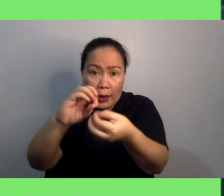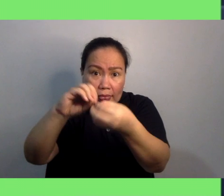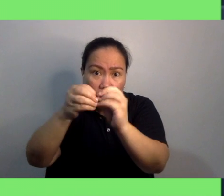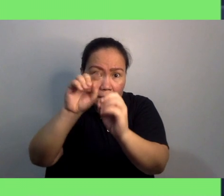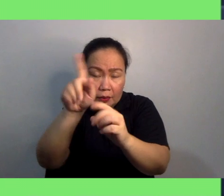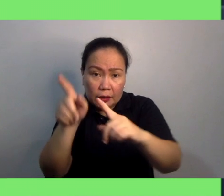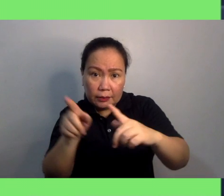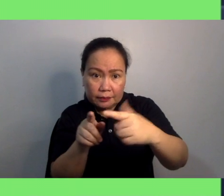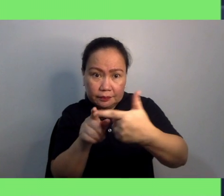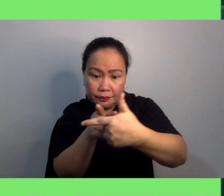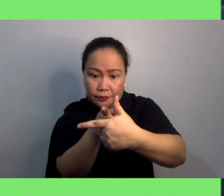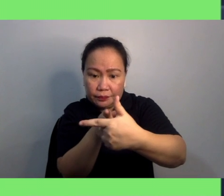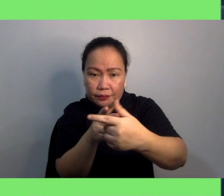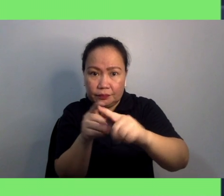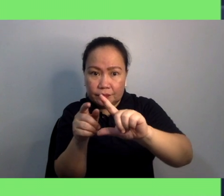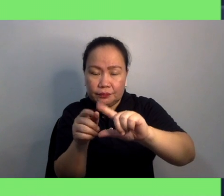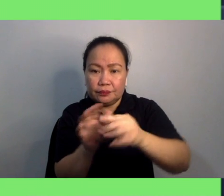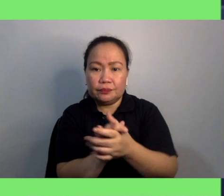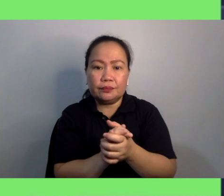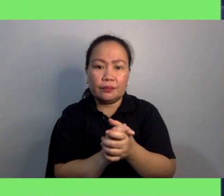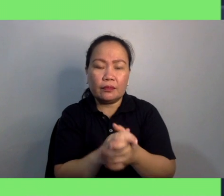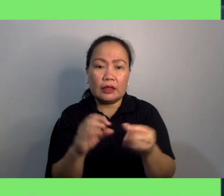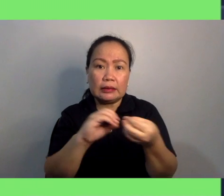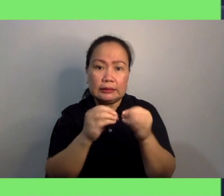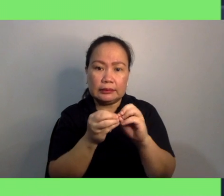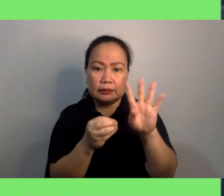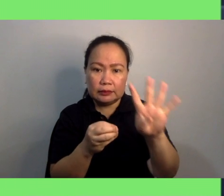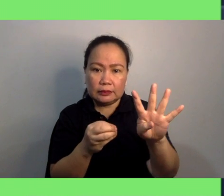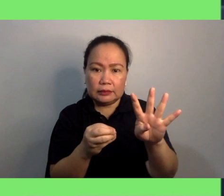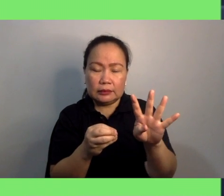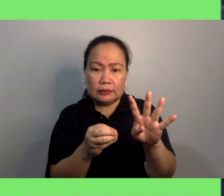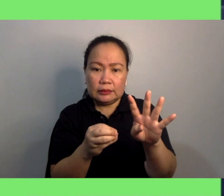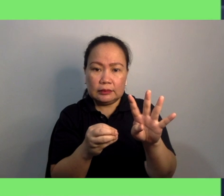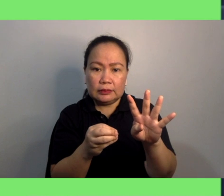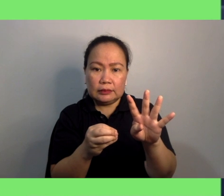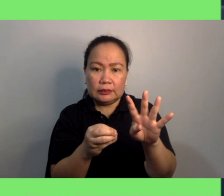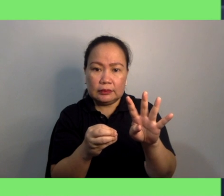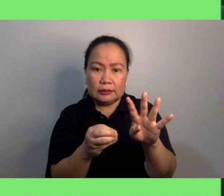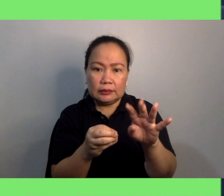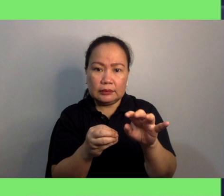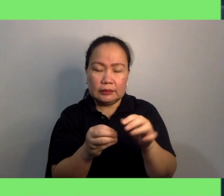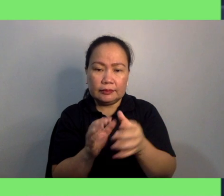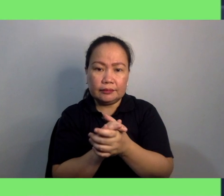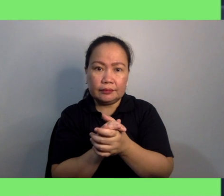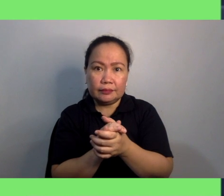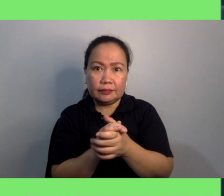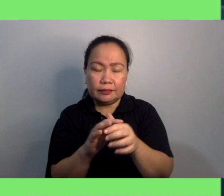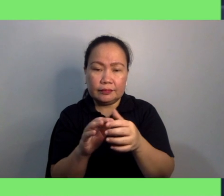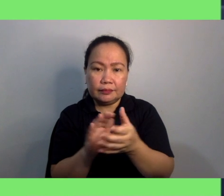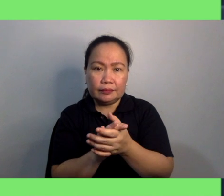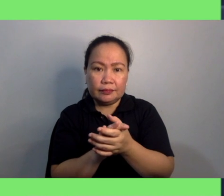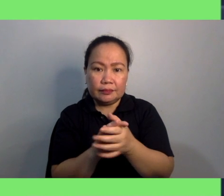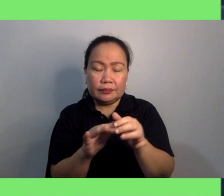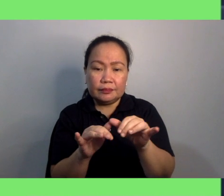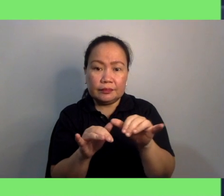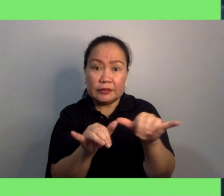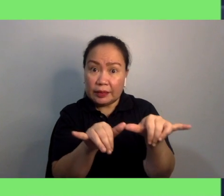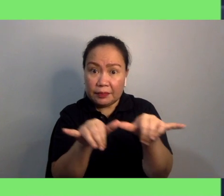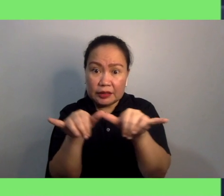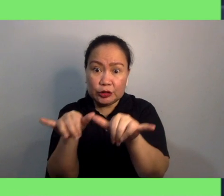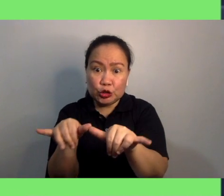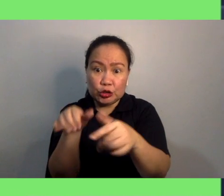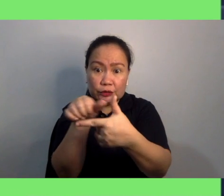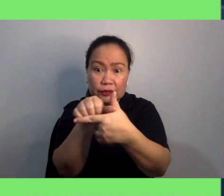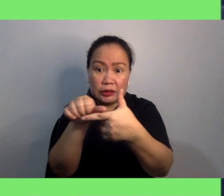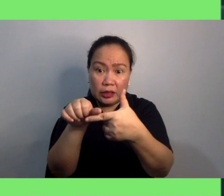protractor. Okay? And then, step 4, the size of the angle can be read off the scale. So, meron